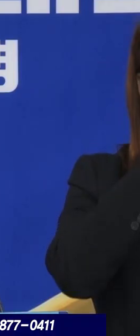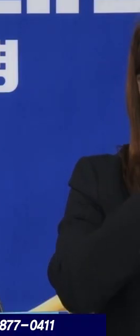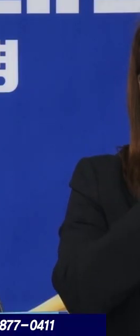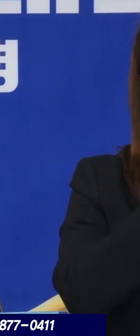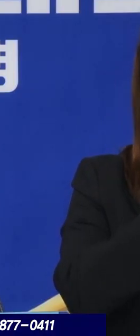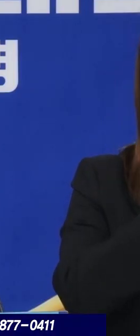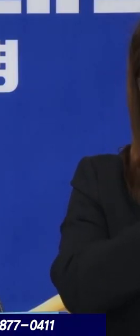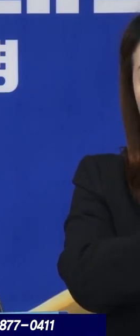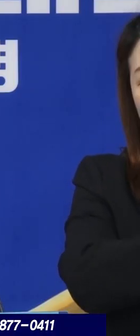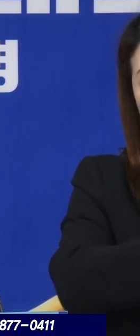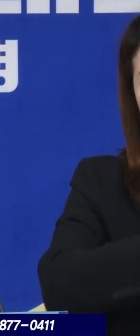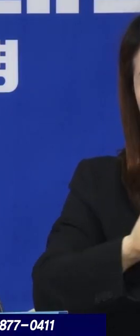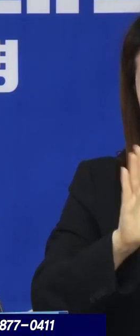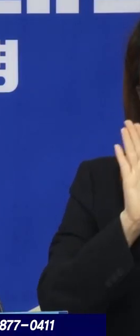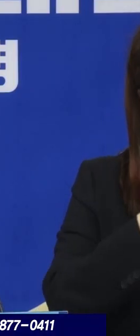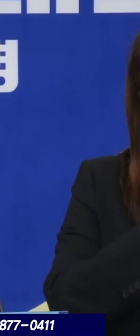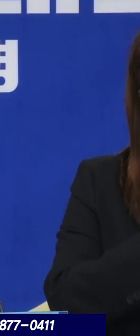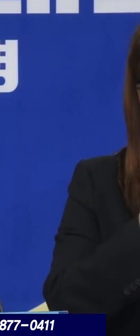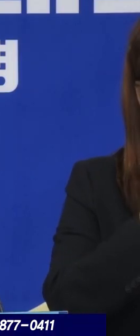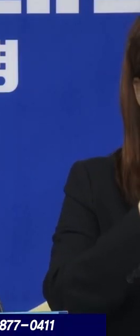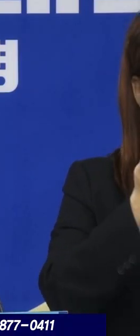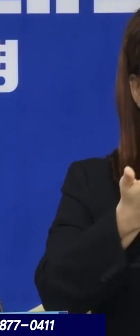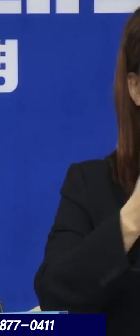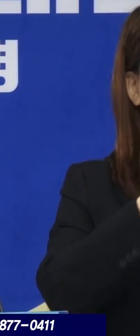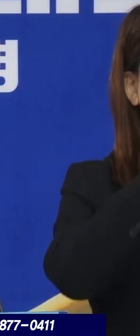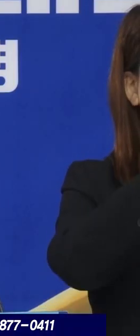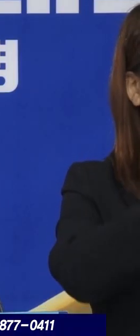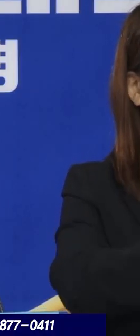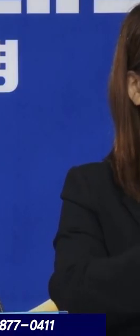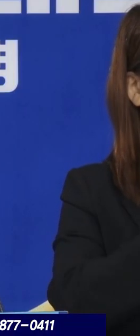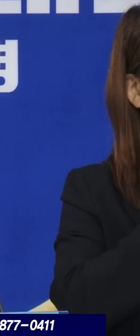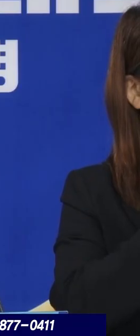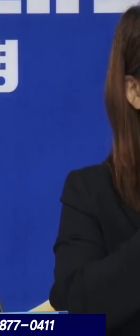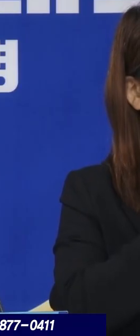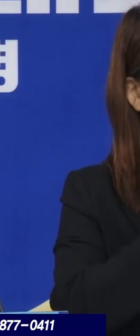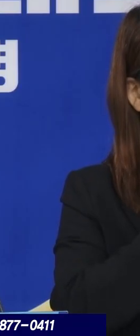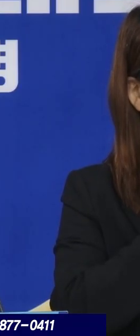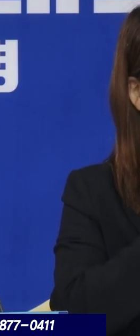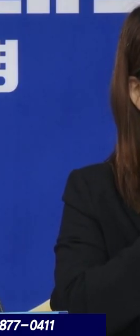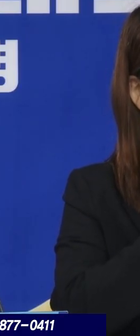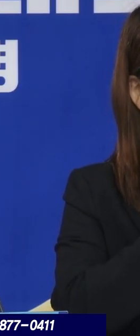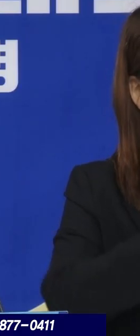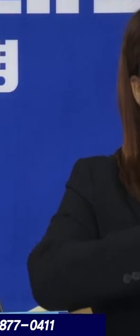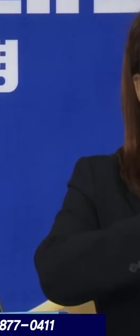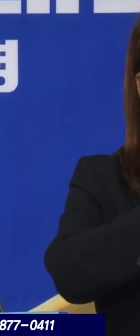부드럽게 다독거려라 라는 취지로 말했다라고 보도를 했습니다.